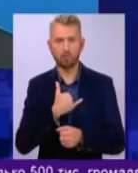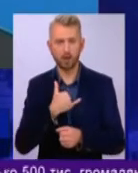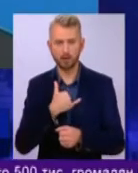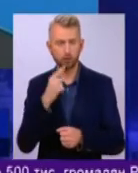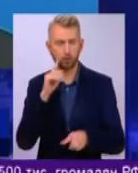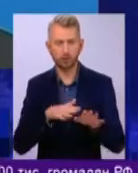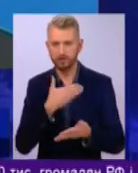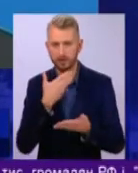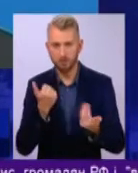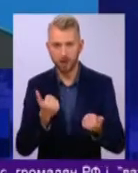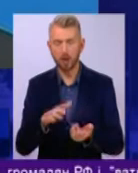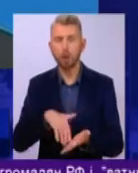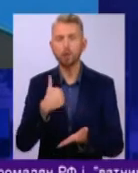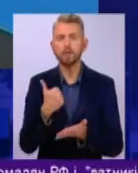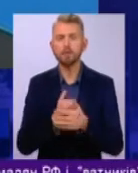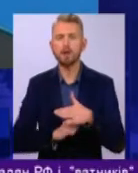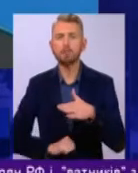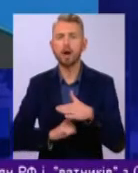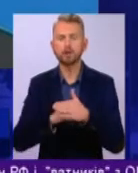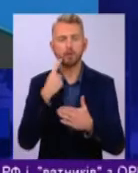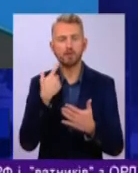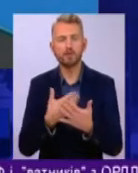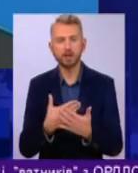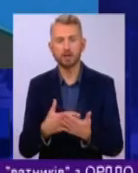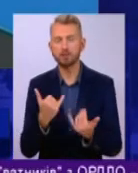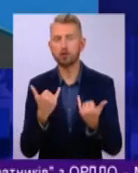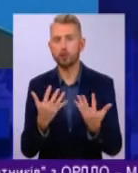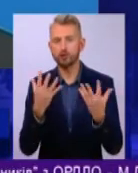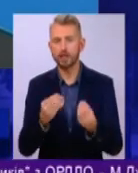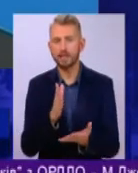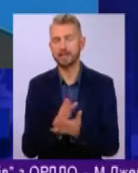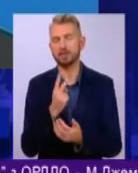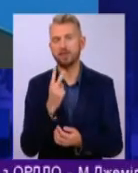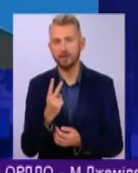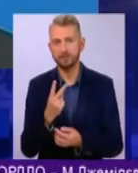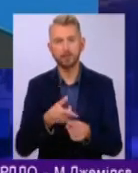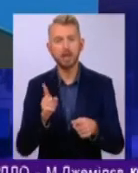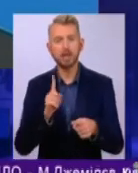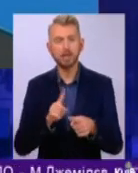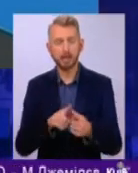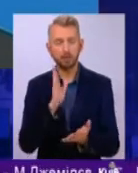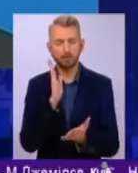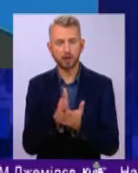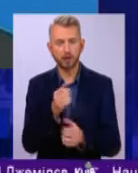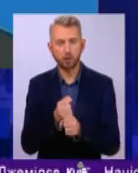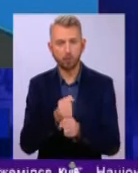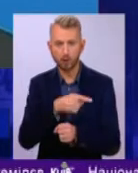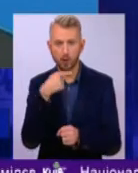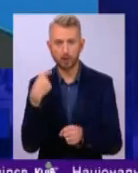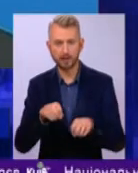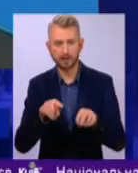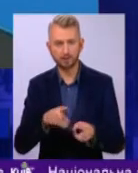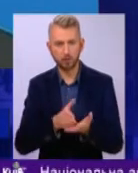Власне, головними базовими версіями на сьогоднішній день є дві. Це це безпосередня робота російських